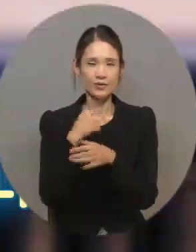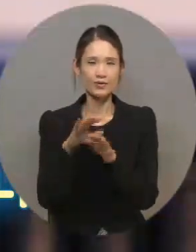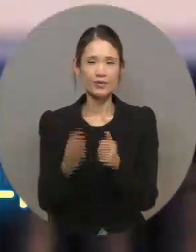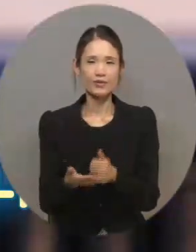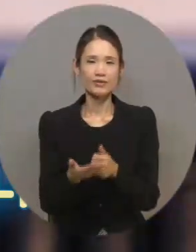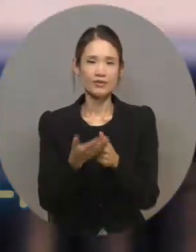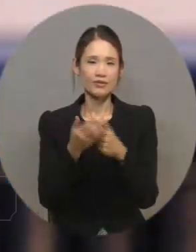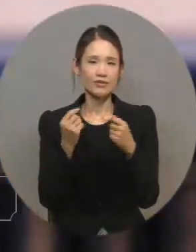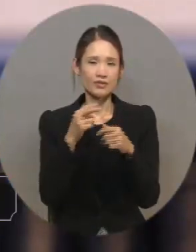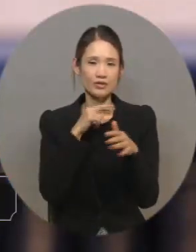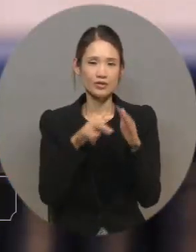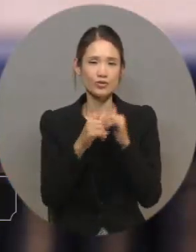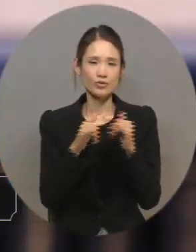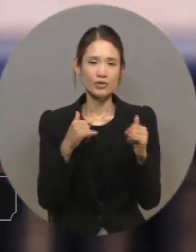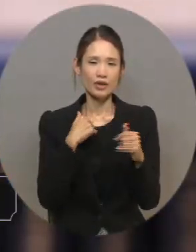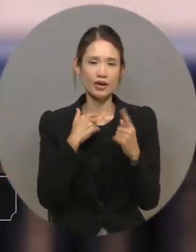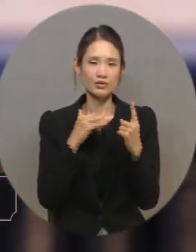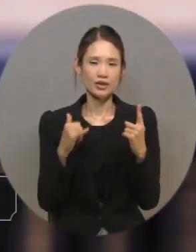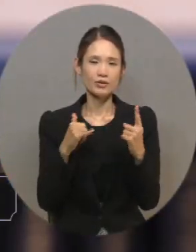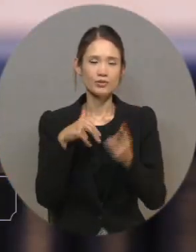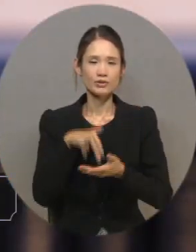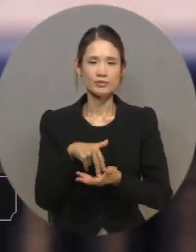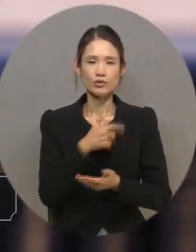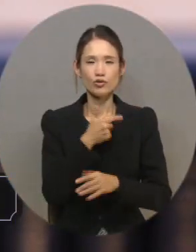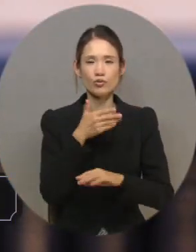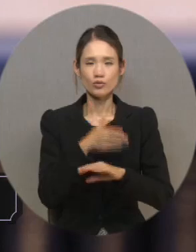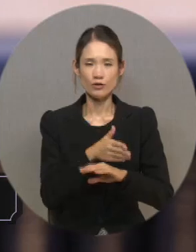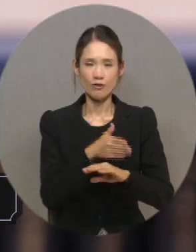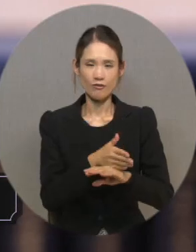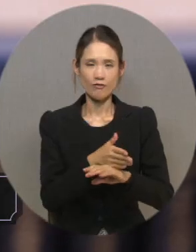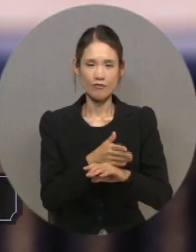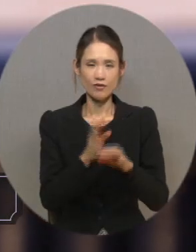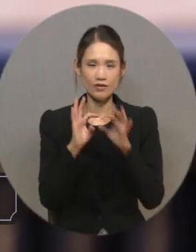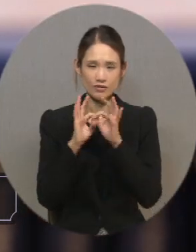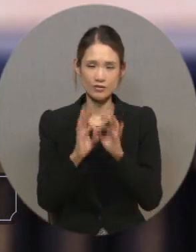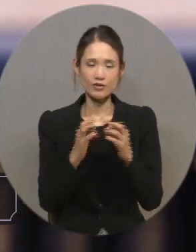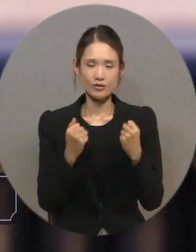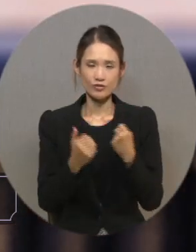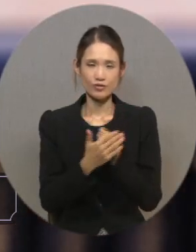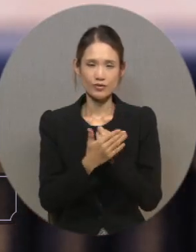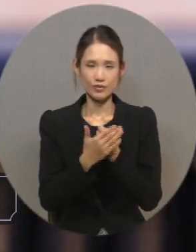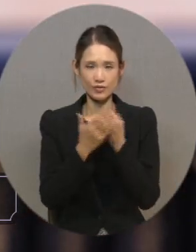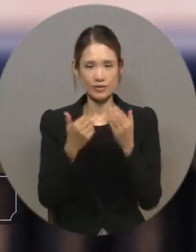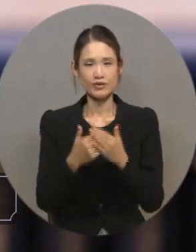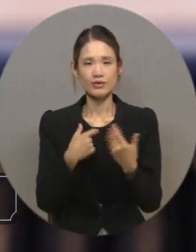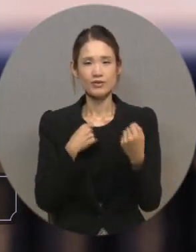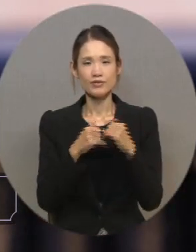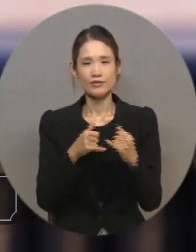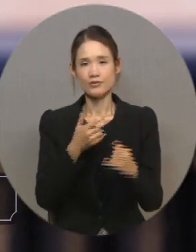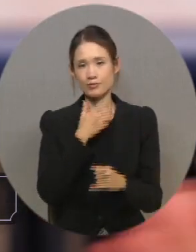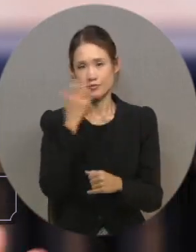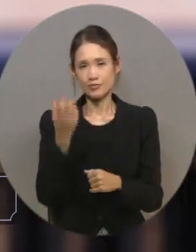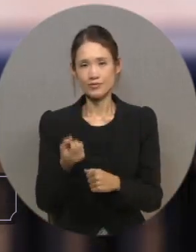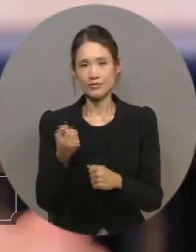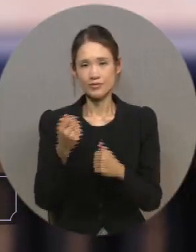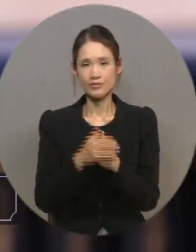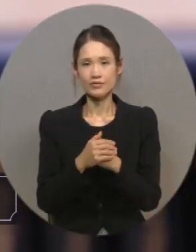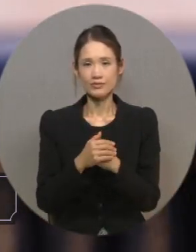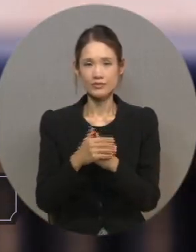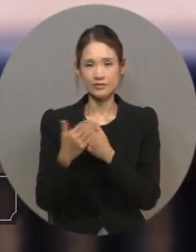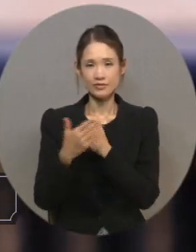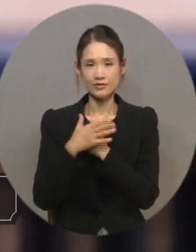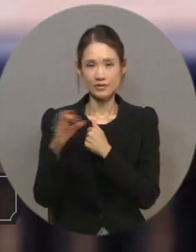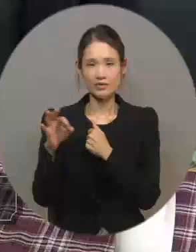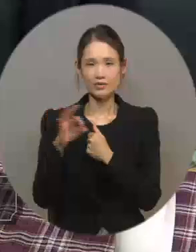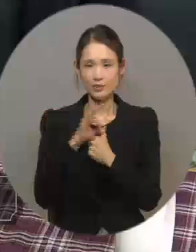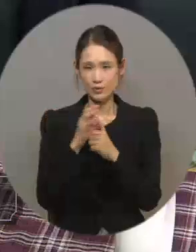계시는구나. 탈북민의 한 사람으로서 너무 감사하고, 이런 분들이 계셔서 또 저 같은 사람도 꿈을 가지고 대학교 때 저한테 장학금도